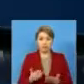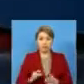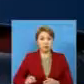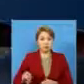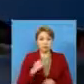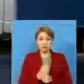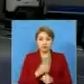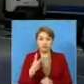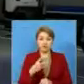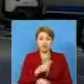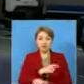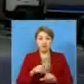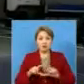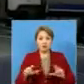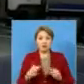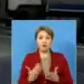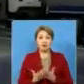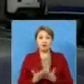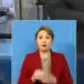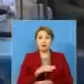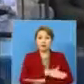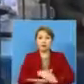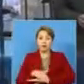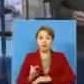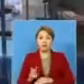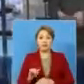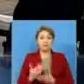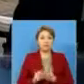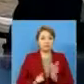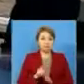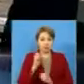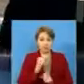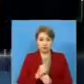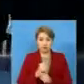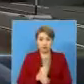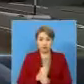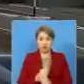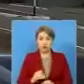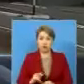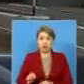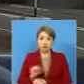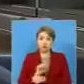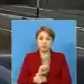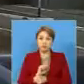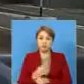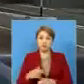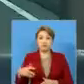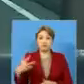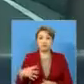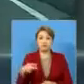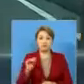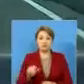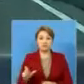региона действуют 2 санитарно-карантинных пункта на пограничных постах. С начала их функционирования сухопутную границу пересекли свыше 40